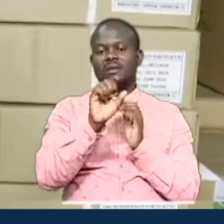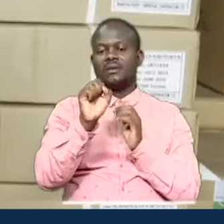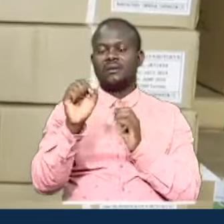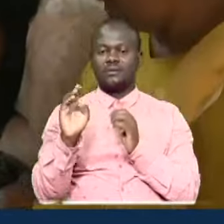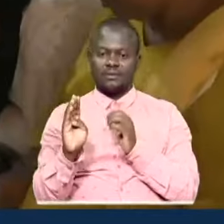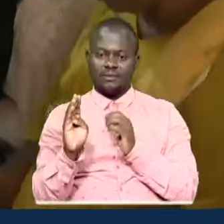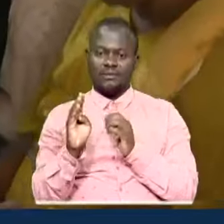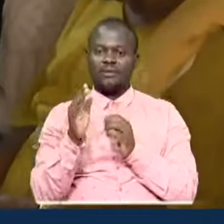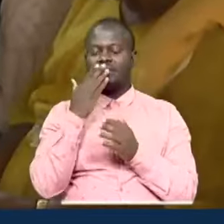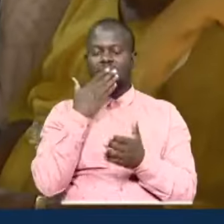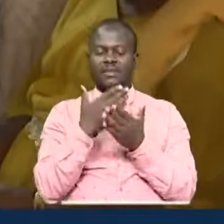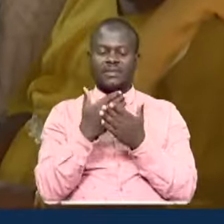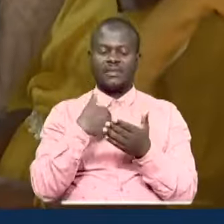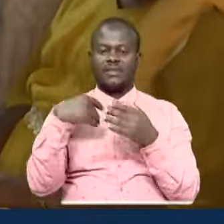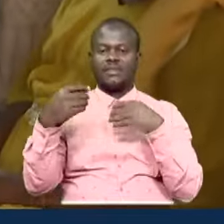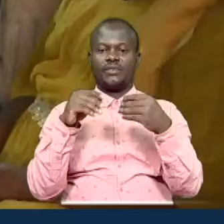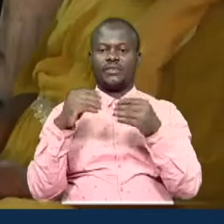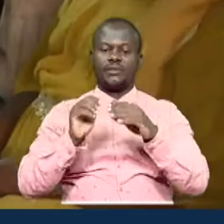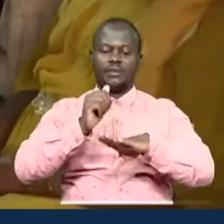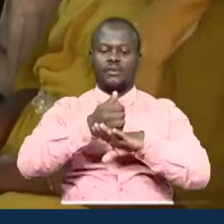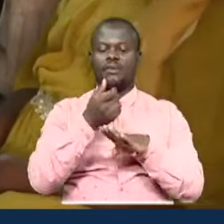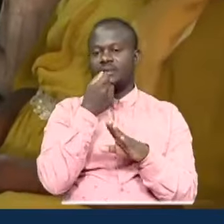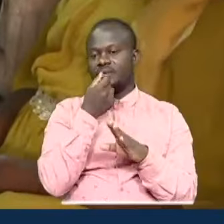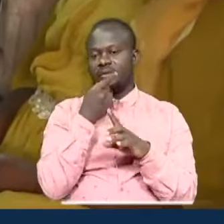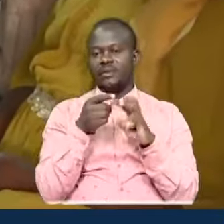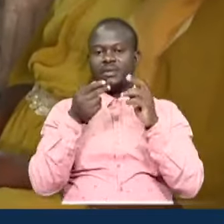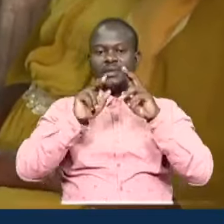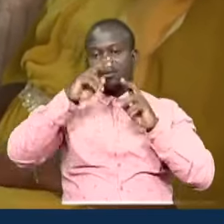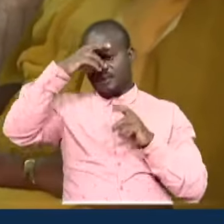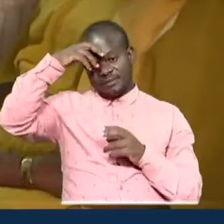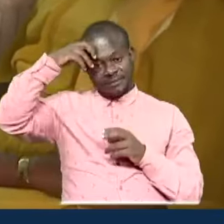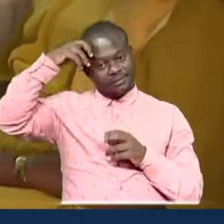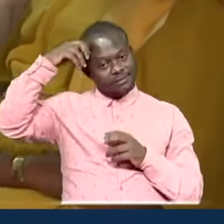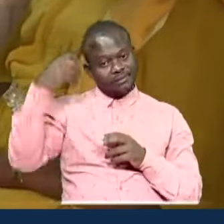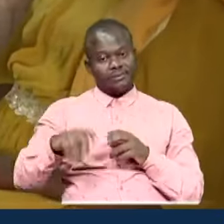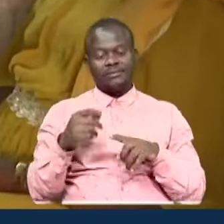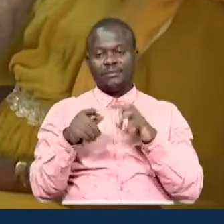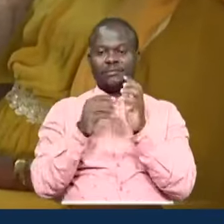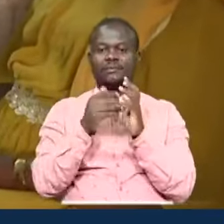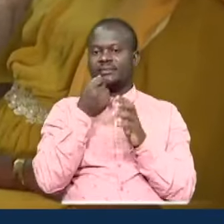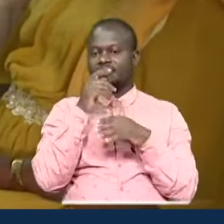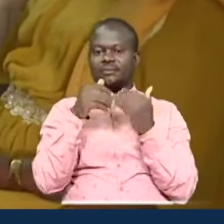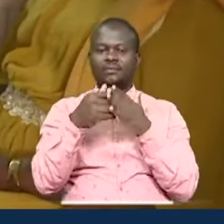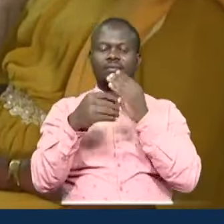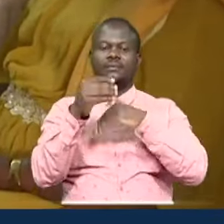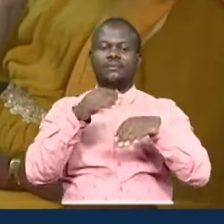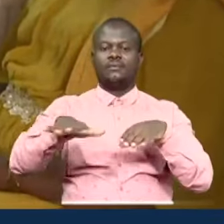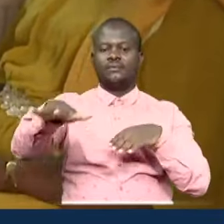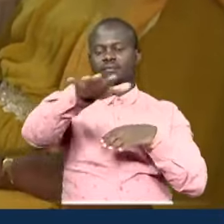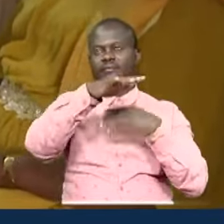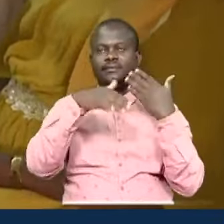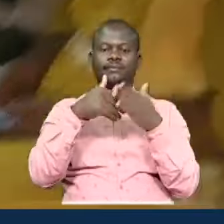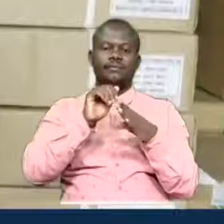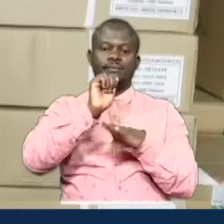rero bagira flexibility mu gushyiraho imiti ntihabeho kugorana ndetse imiti yose iba iri ku isoko ikaba